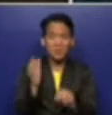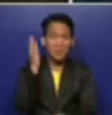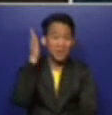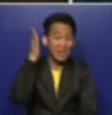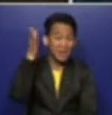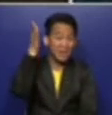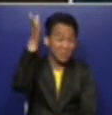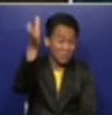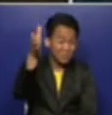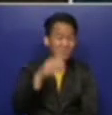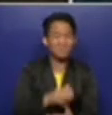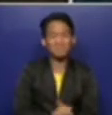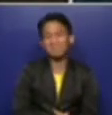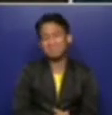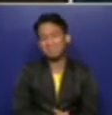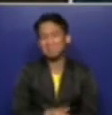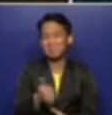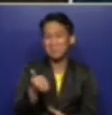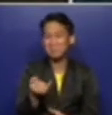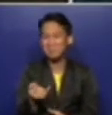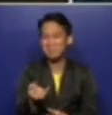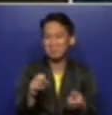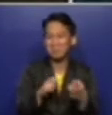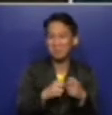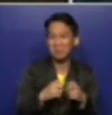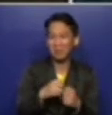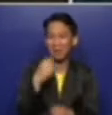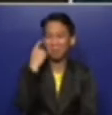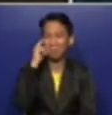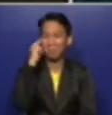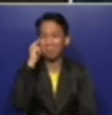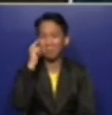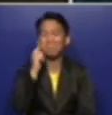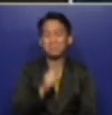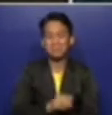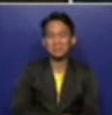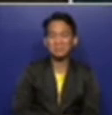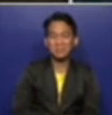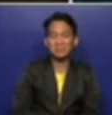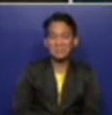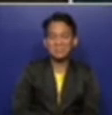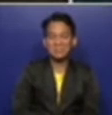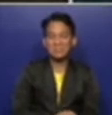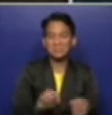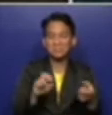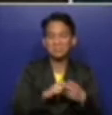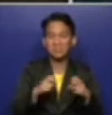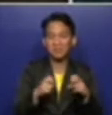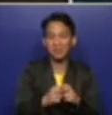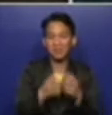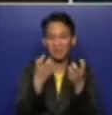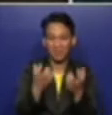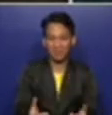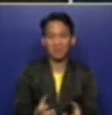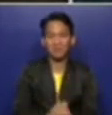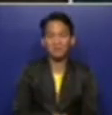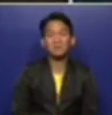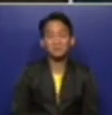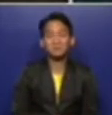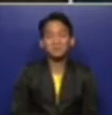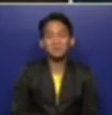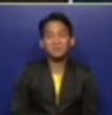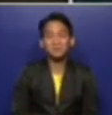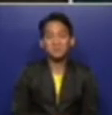ราคาดการไม่ถึงว่ามันจะเป็นอย่างไรนั่นคือความเสียหายอันยิ่งใหญ่ครับและที่สำคัญท่านประธานครับการตอบก